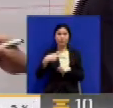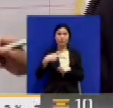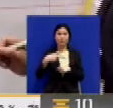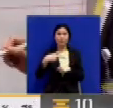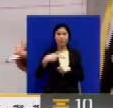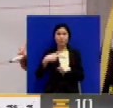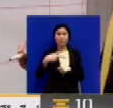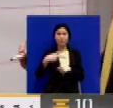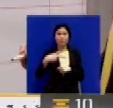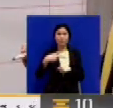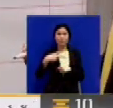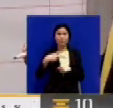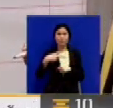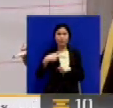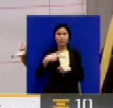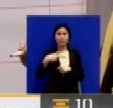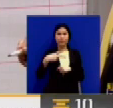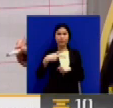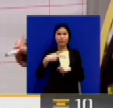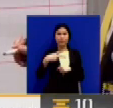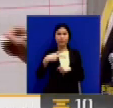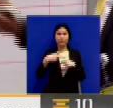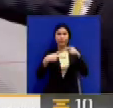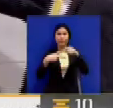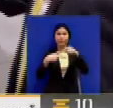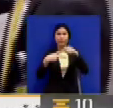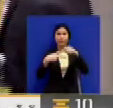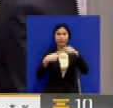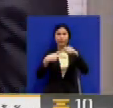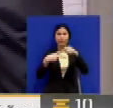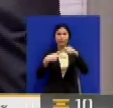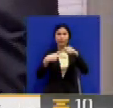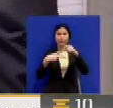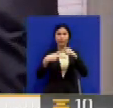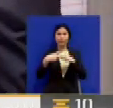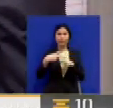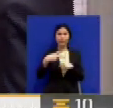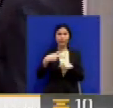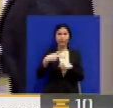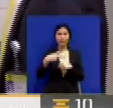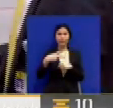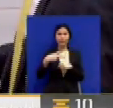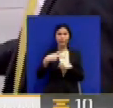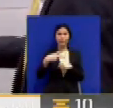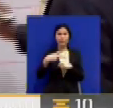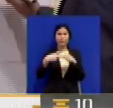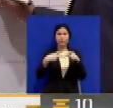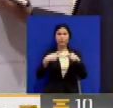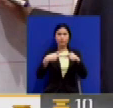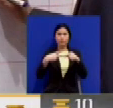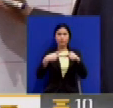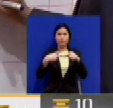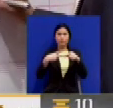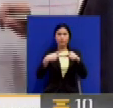วเพื่อไทยบอกต้องการให้ทหาร3ลุงออกไปแล้วก็คสช.ปิดบทบาทไปเลย แล้วก็ ไฟไล่ต่อคสช.ไปเล